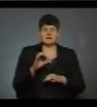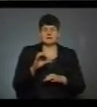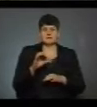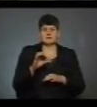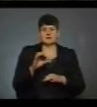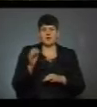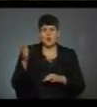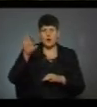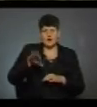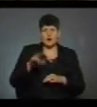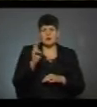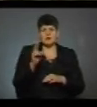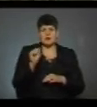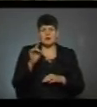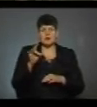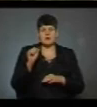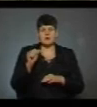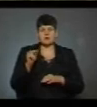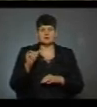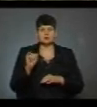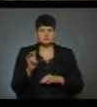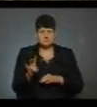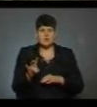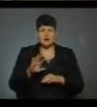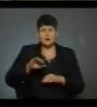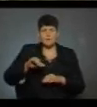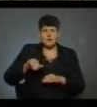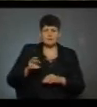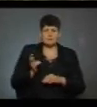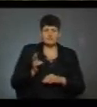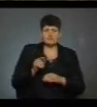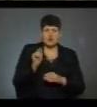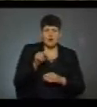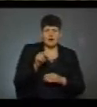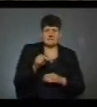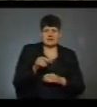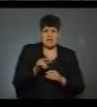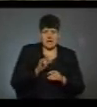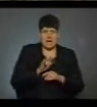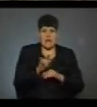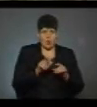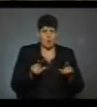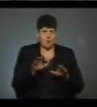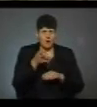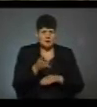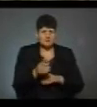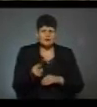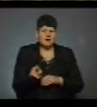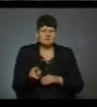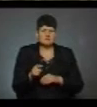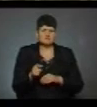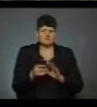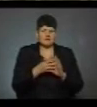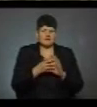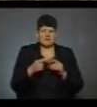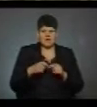Карачун, Ямпіль, Закотне. Після того ми вийшли на Луганський аеропорт, ну і там нас за 9 кілометрів